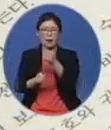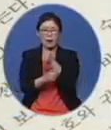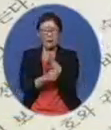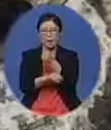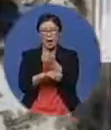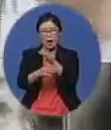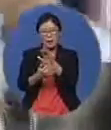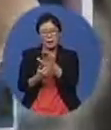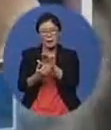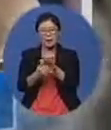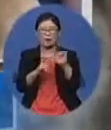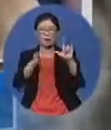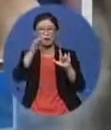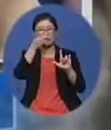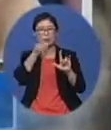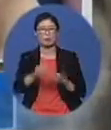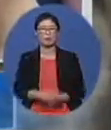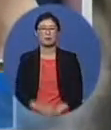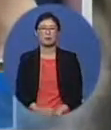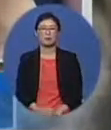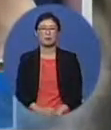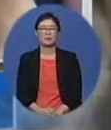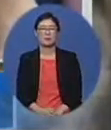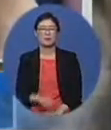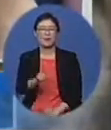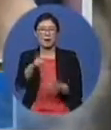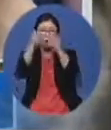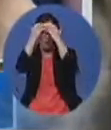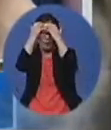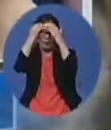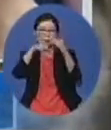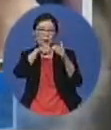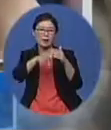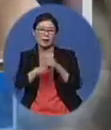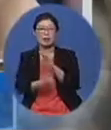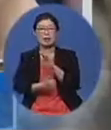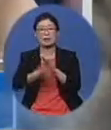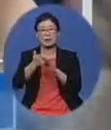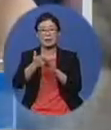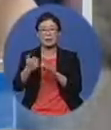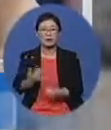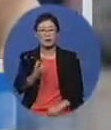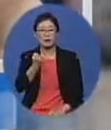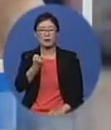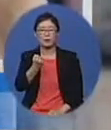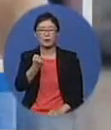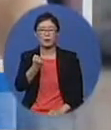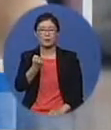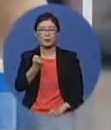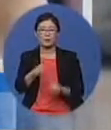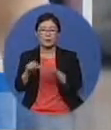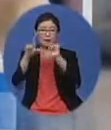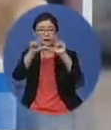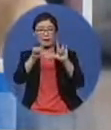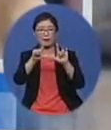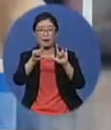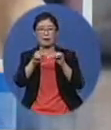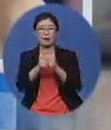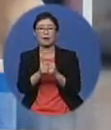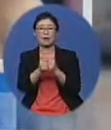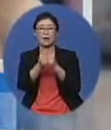드러냅니다. 그 고통 속에서도 사실 희망을 잃지 않고 있는 그 희망의 줄기 그 안에서도 있었고